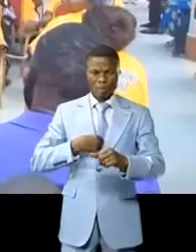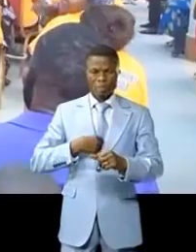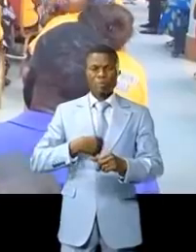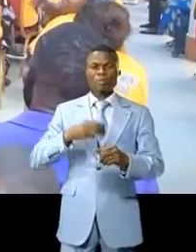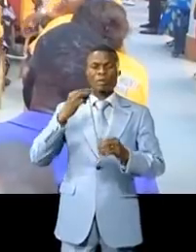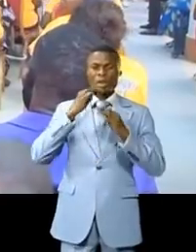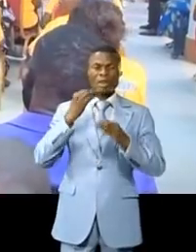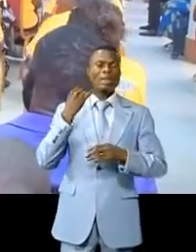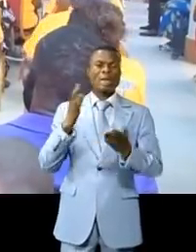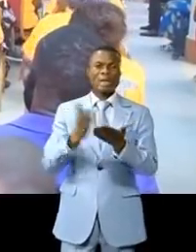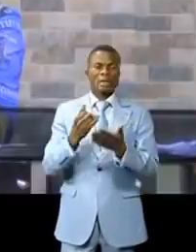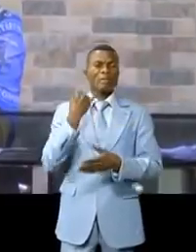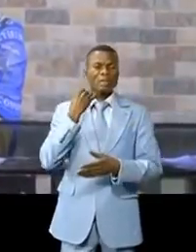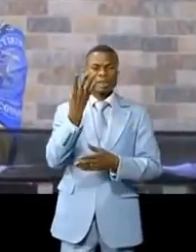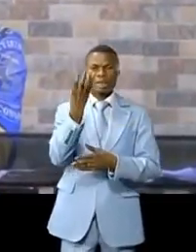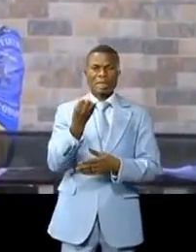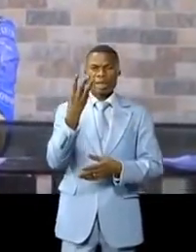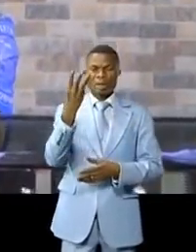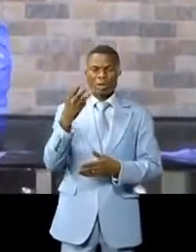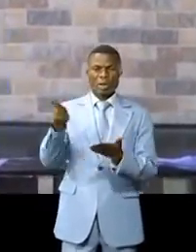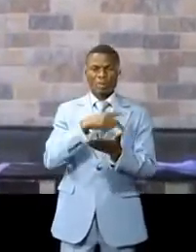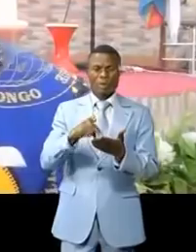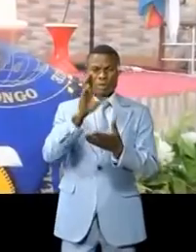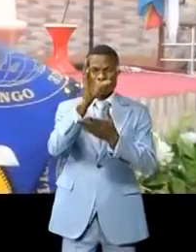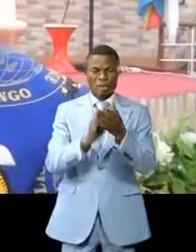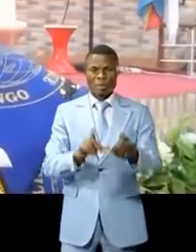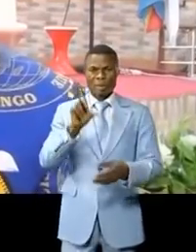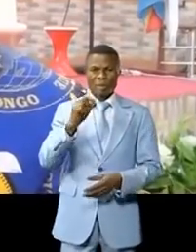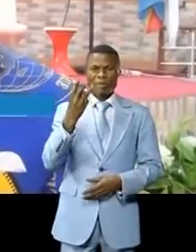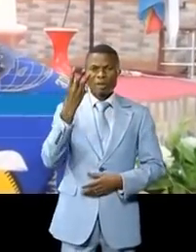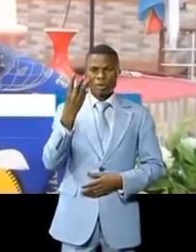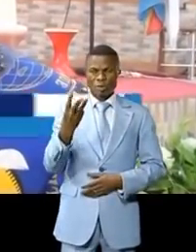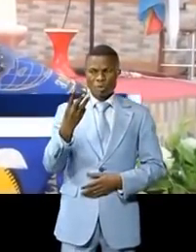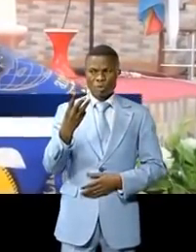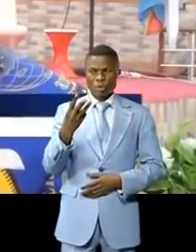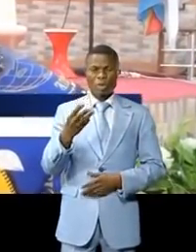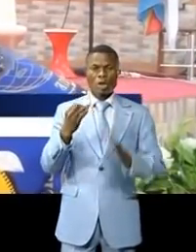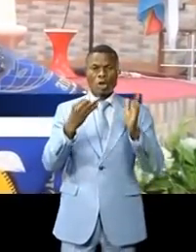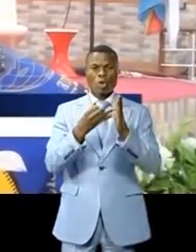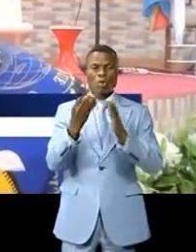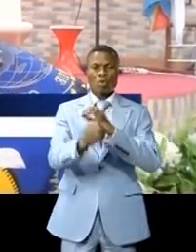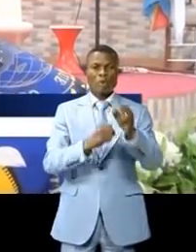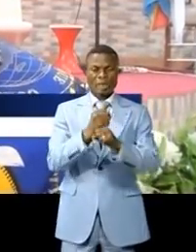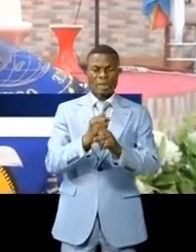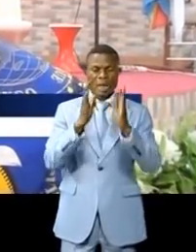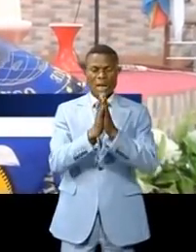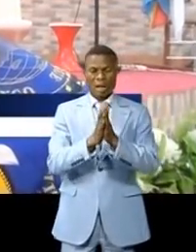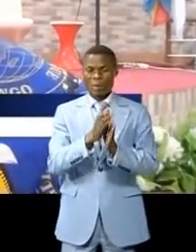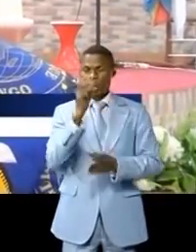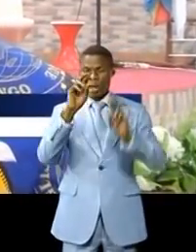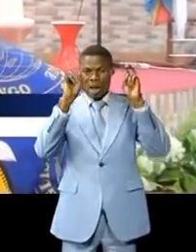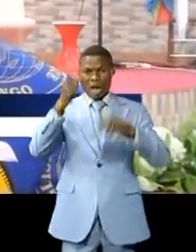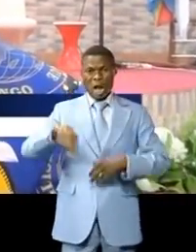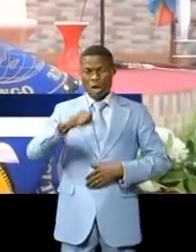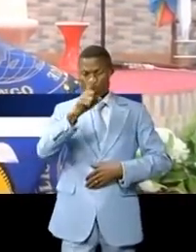les livres d'Ésaïe 43 et des psaumes 23. Nous sommes pasteurs, nous avons fait 8 ans au jardin botanique et nous sommes venus